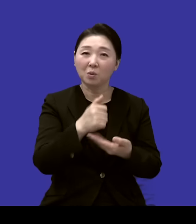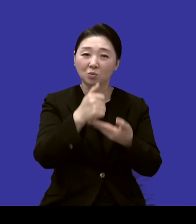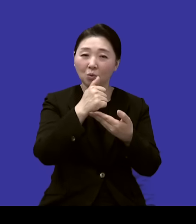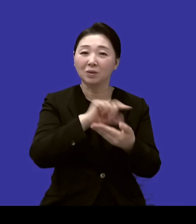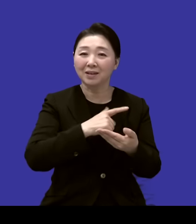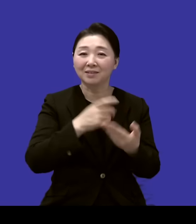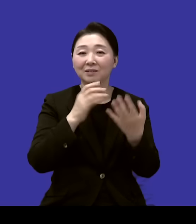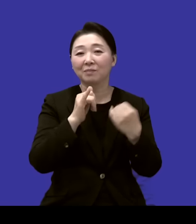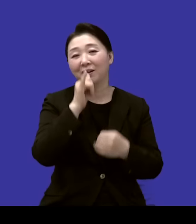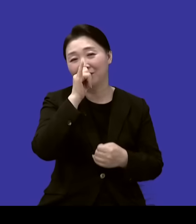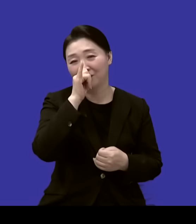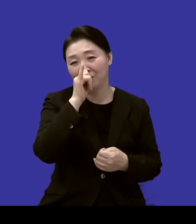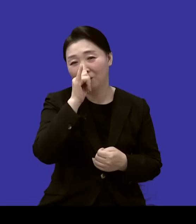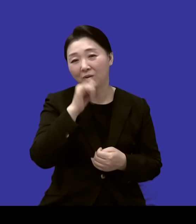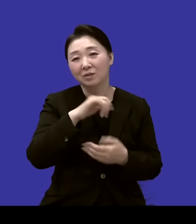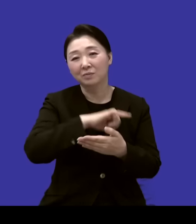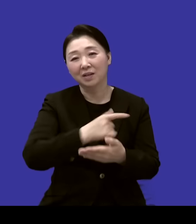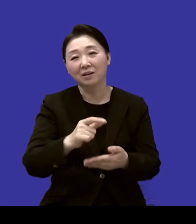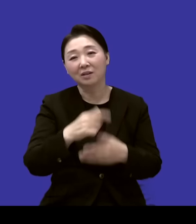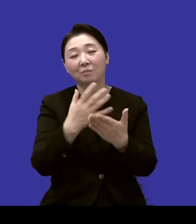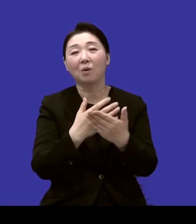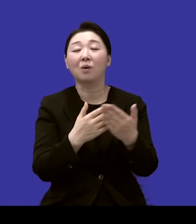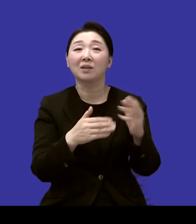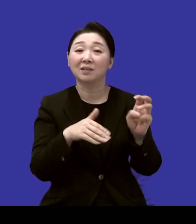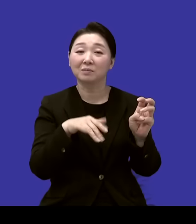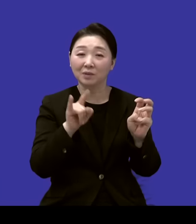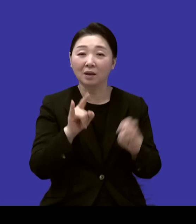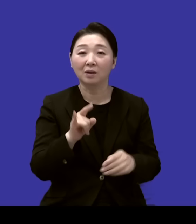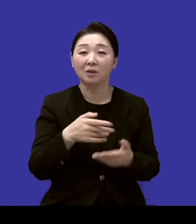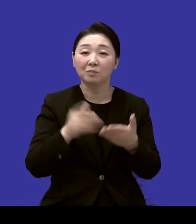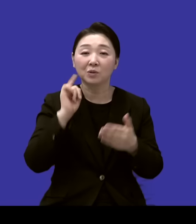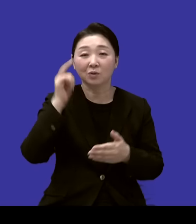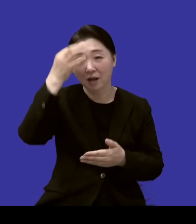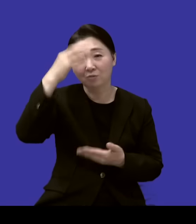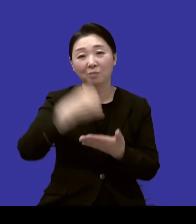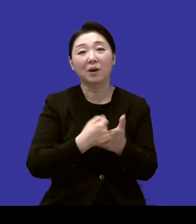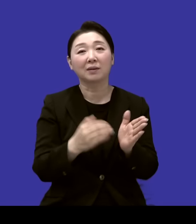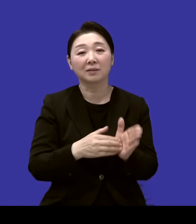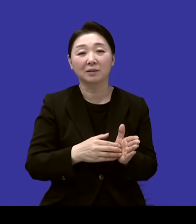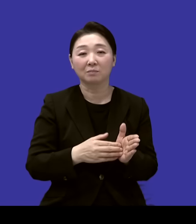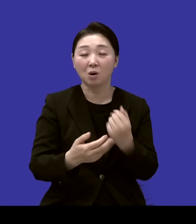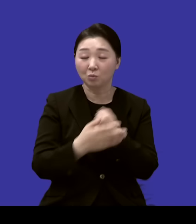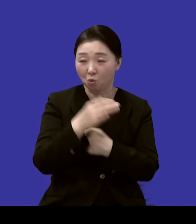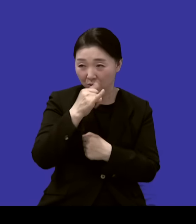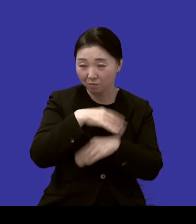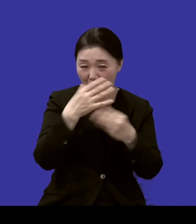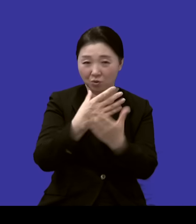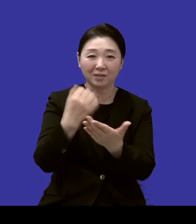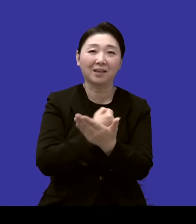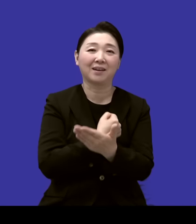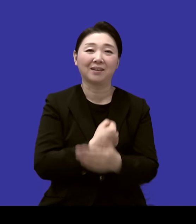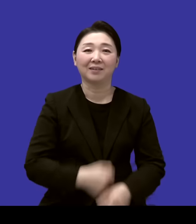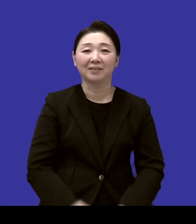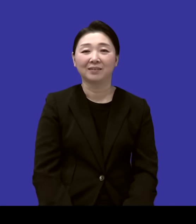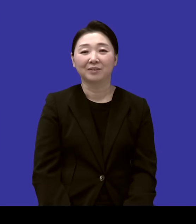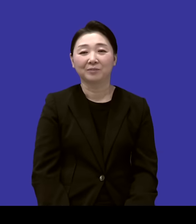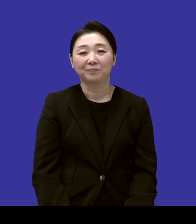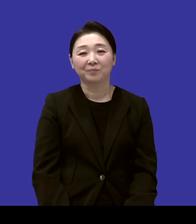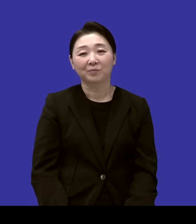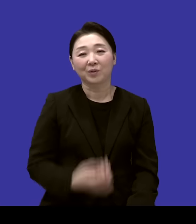오. 지금 쌓여 있는 게 20개가 넘고요. 와. 심지어 미술 아트도 따고 뭔가 도움이 된다는 걸 제가 다 땄습니다. 와, 이거